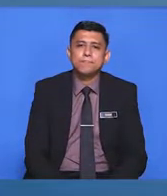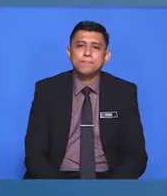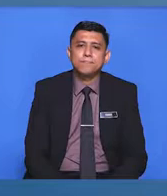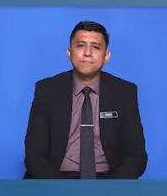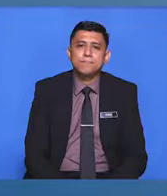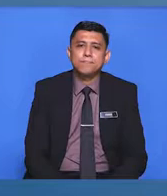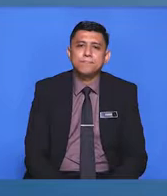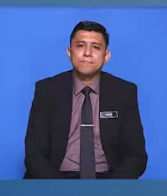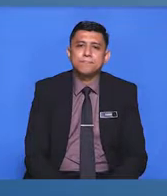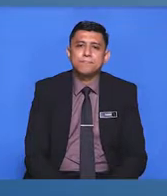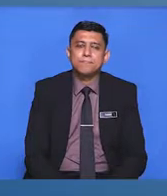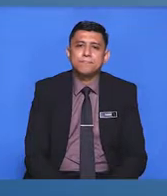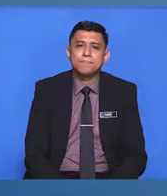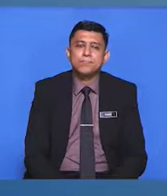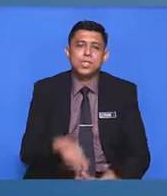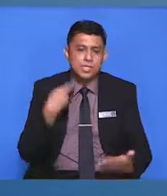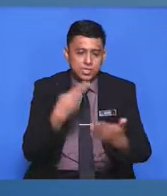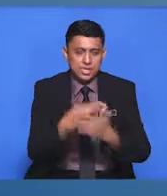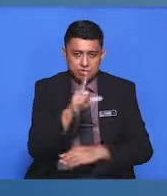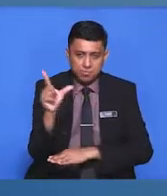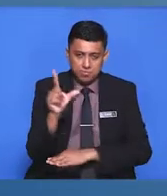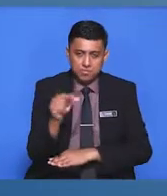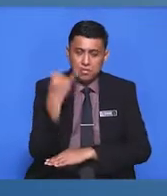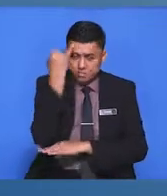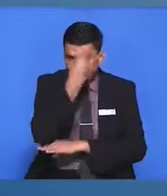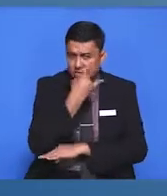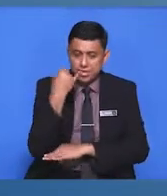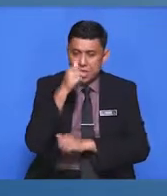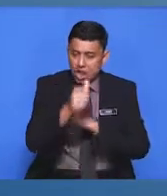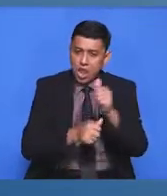Sehinggalah keindahan alam semula jadi yang menakjubkan.